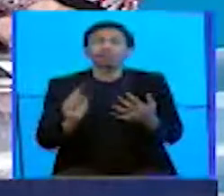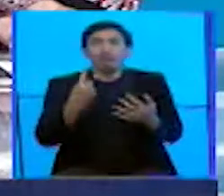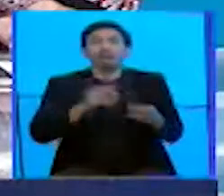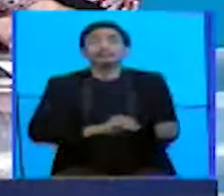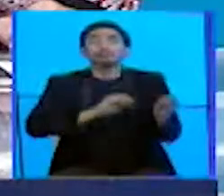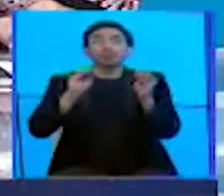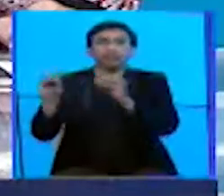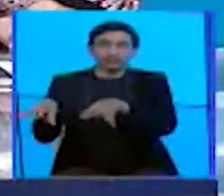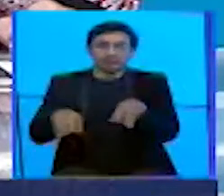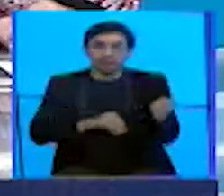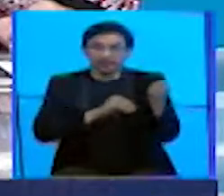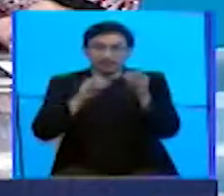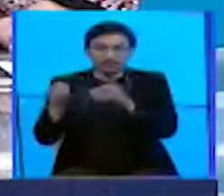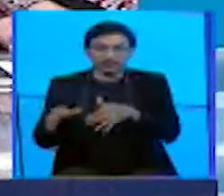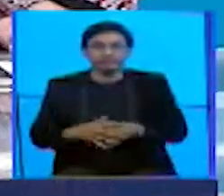mengungsi.